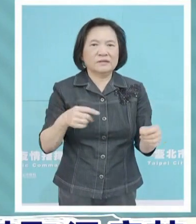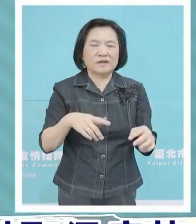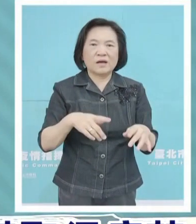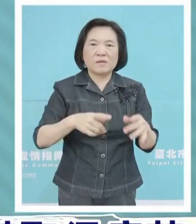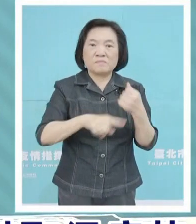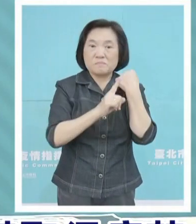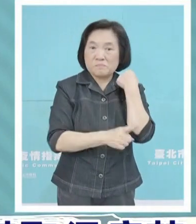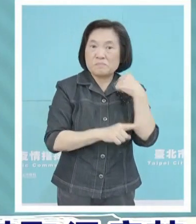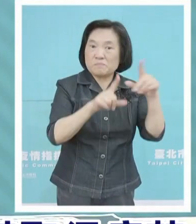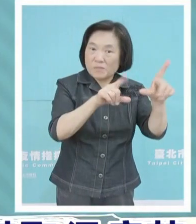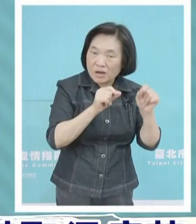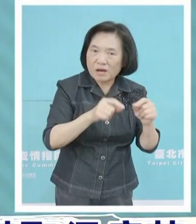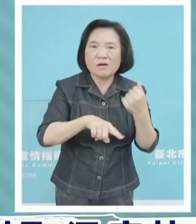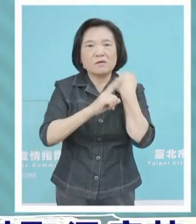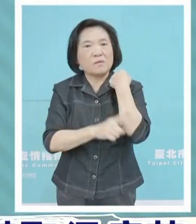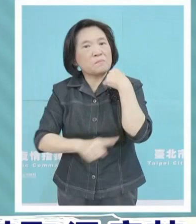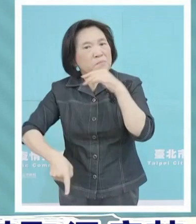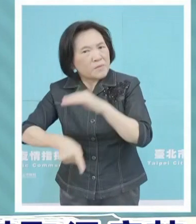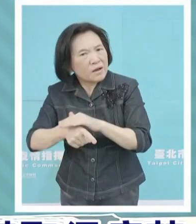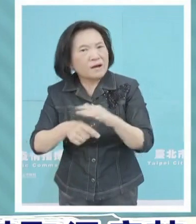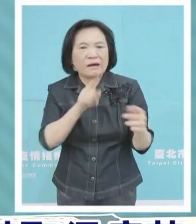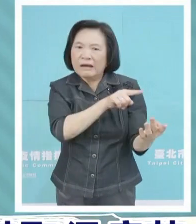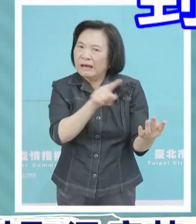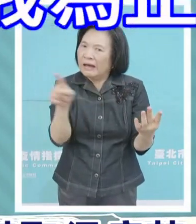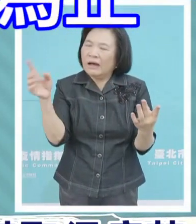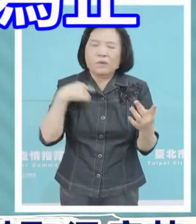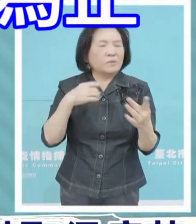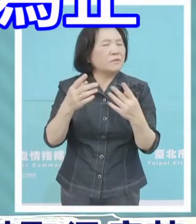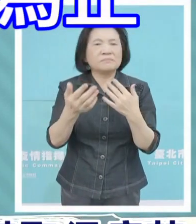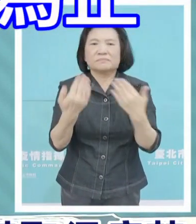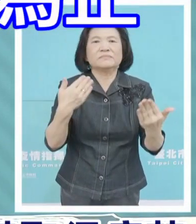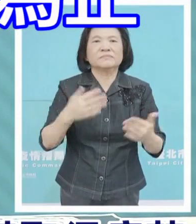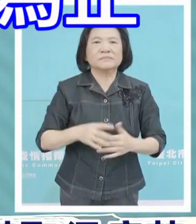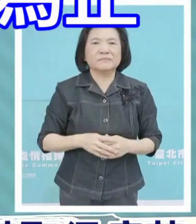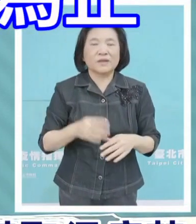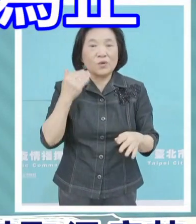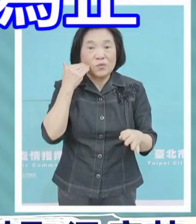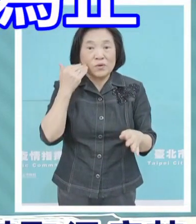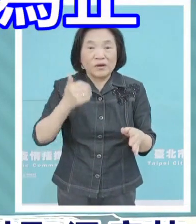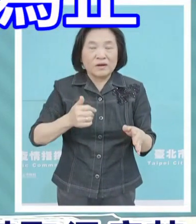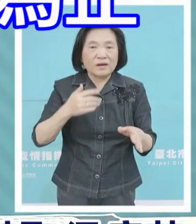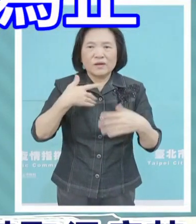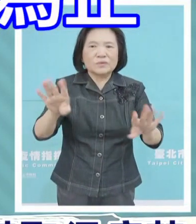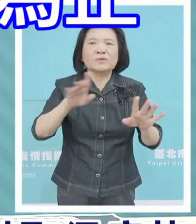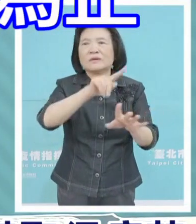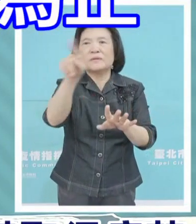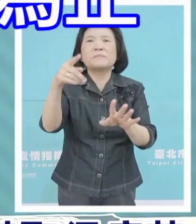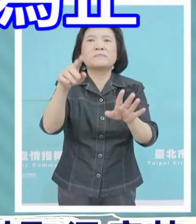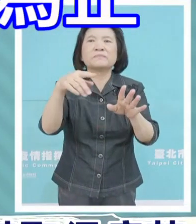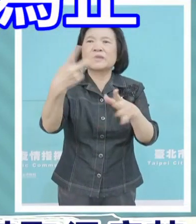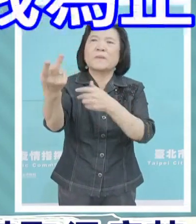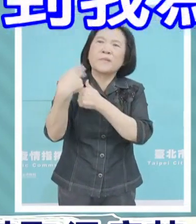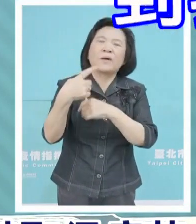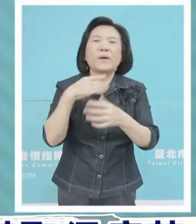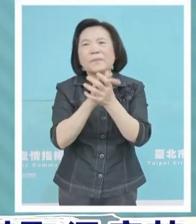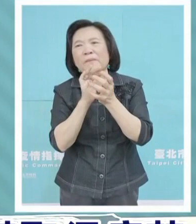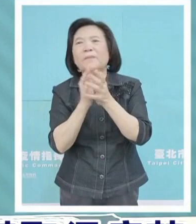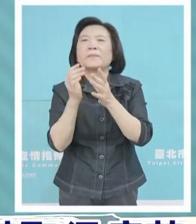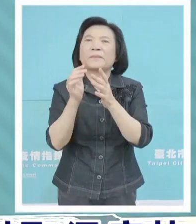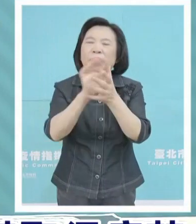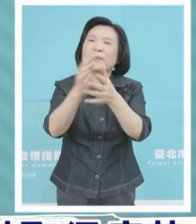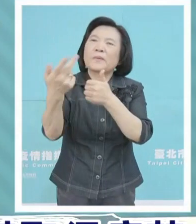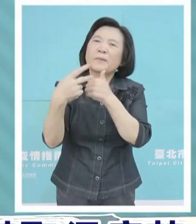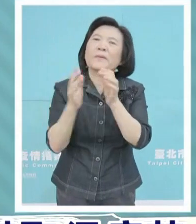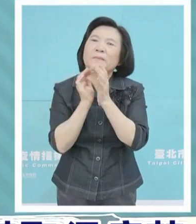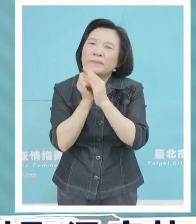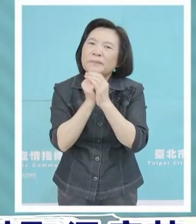信只要是我们很多的请托都是到我为止，能做的我们就会尽力去做，包括议